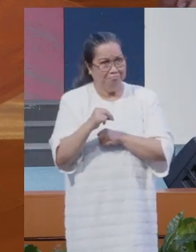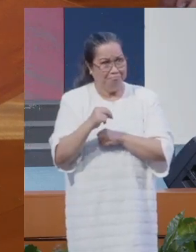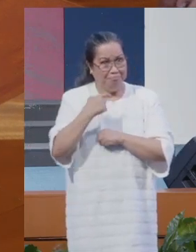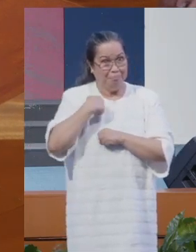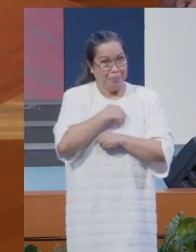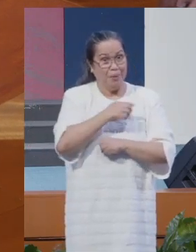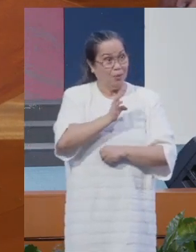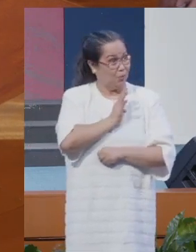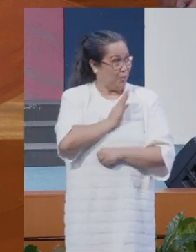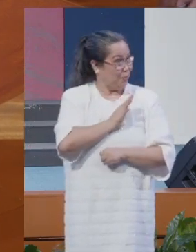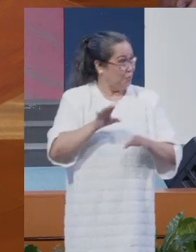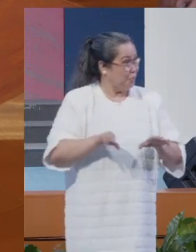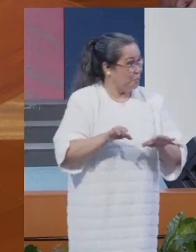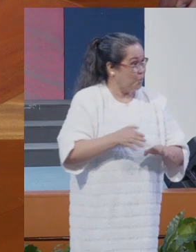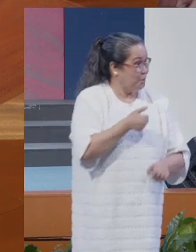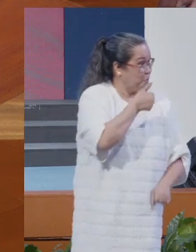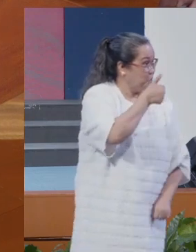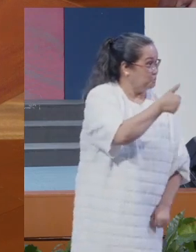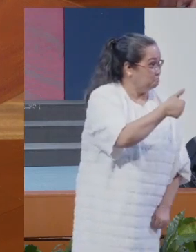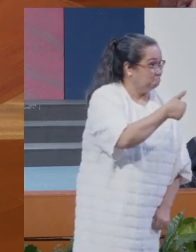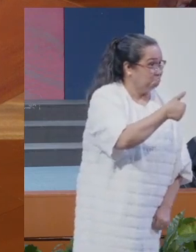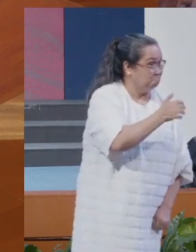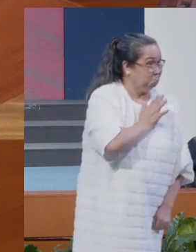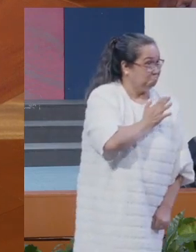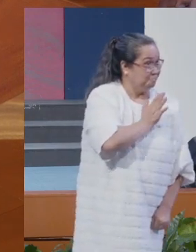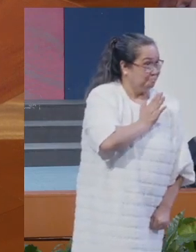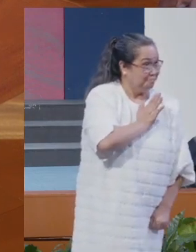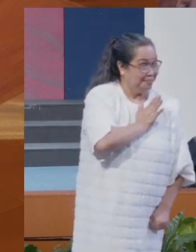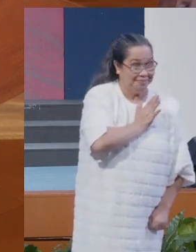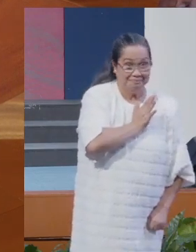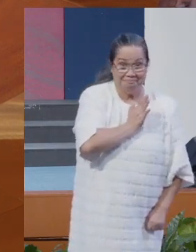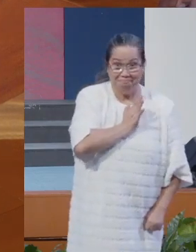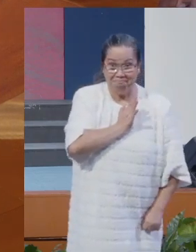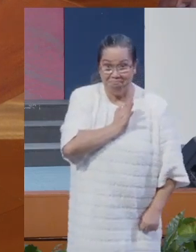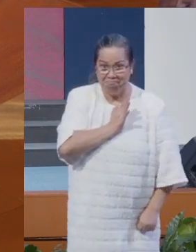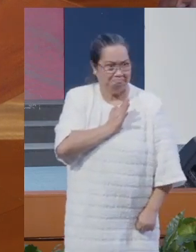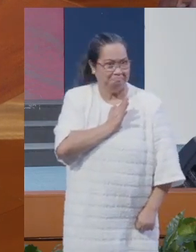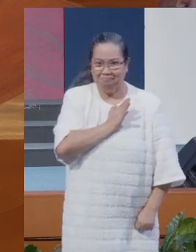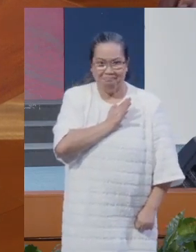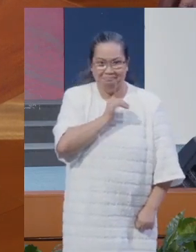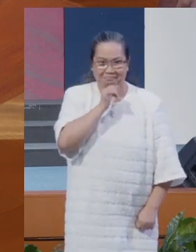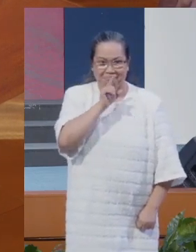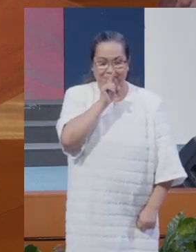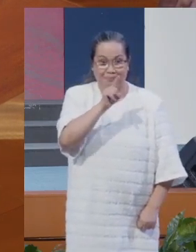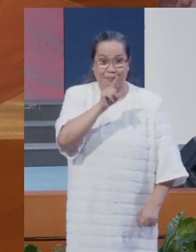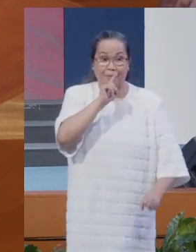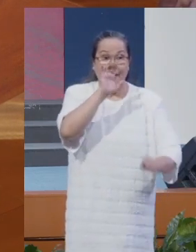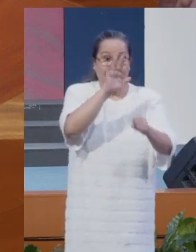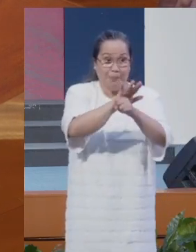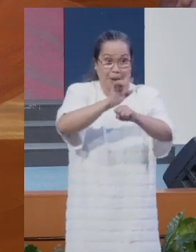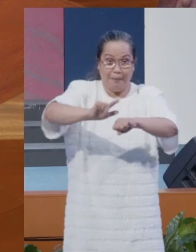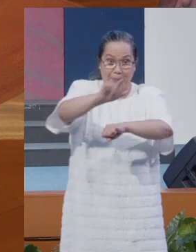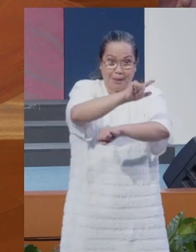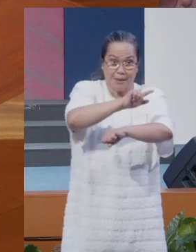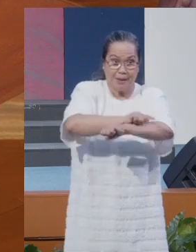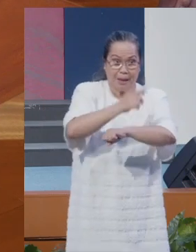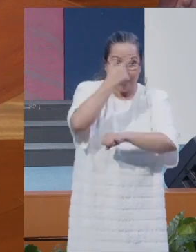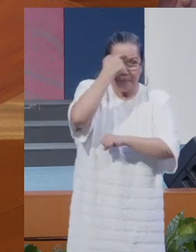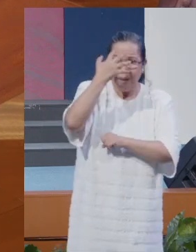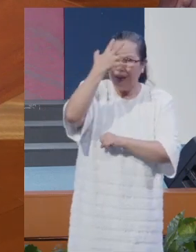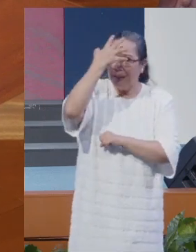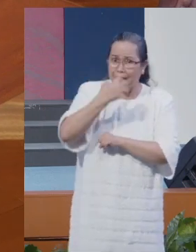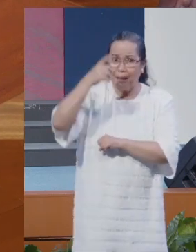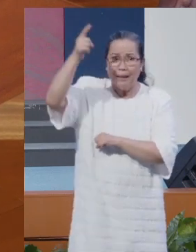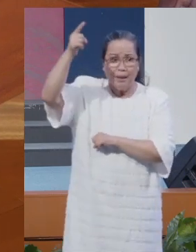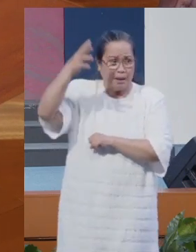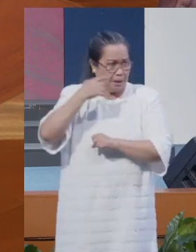ating kabutihan. At sa sitwasyon na yon, tinatanggap nila yung promised land dahil galit at napupot ang